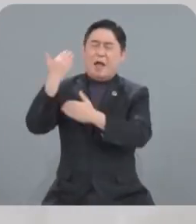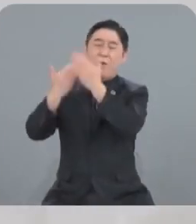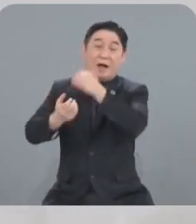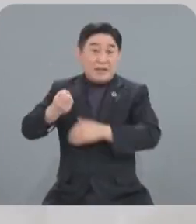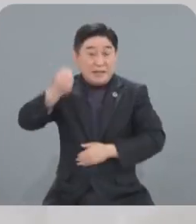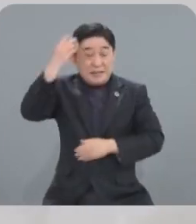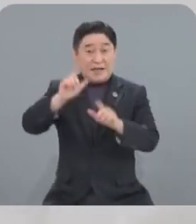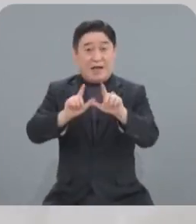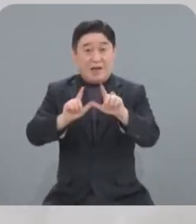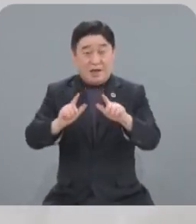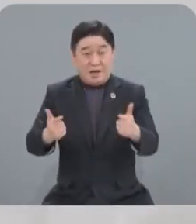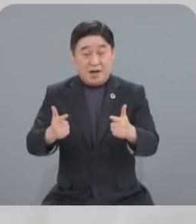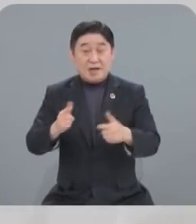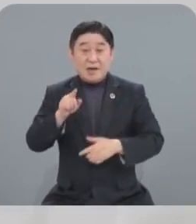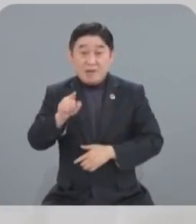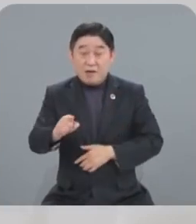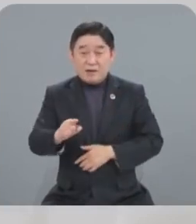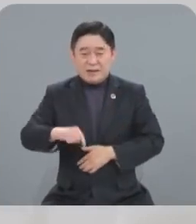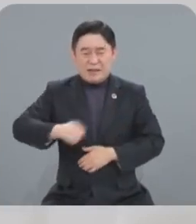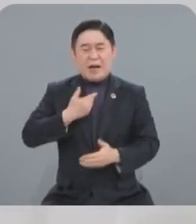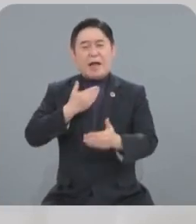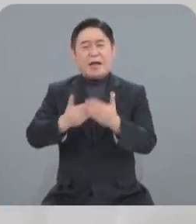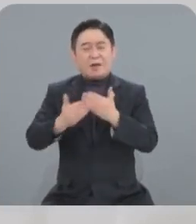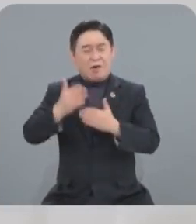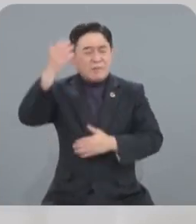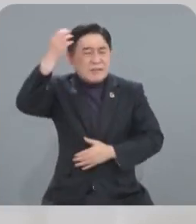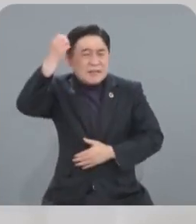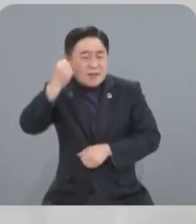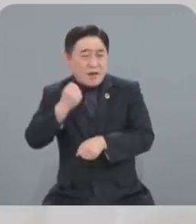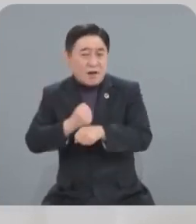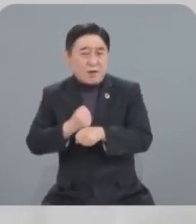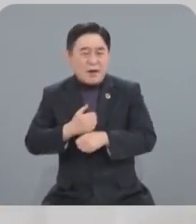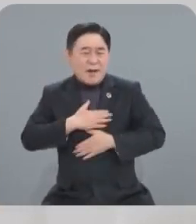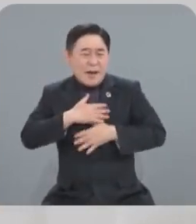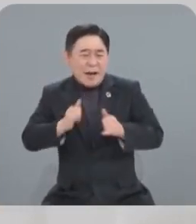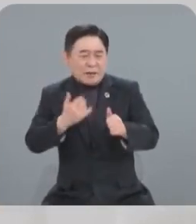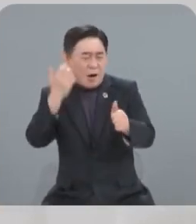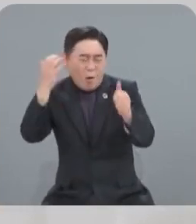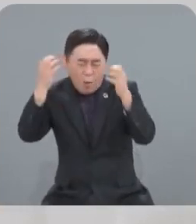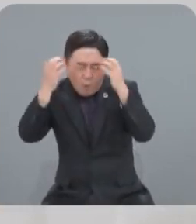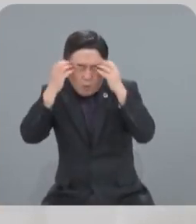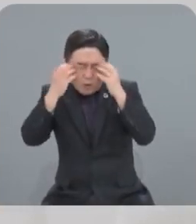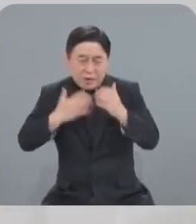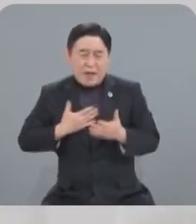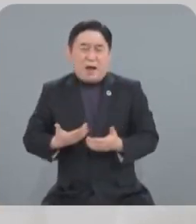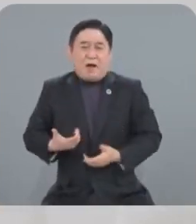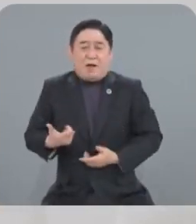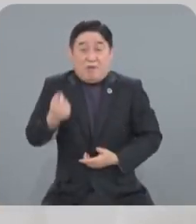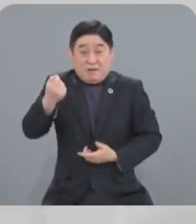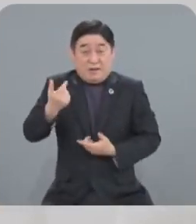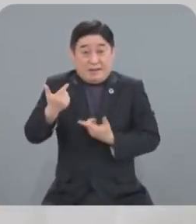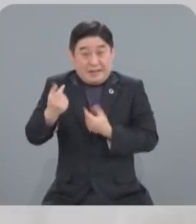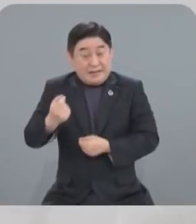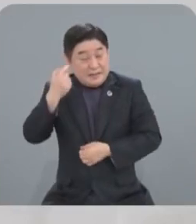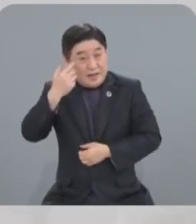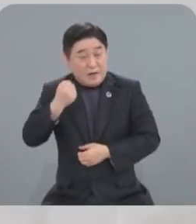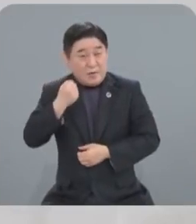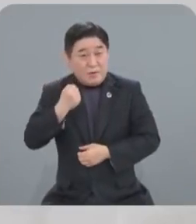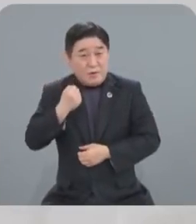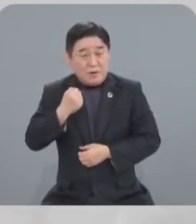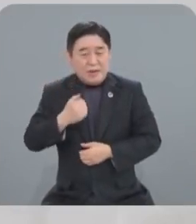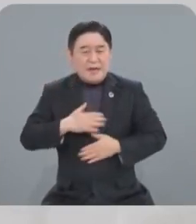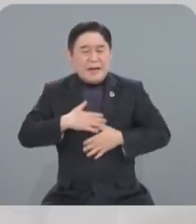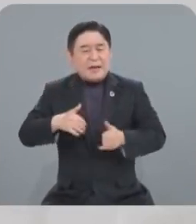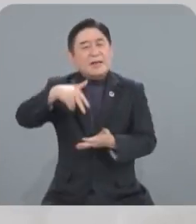그리고 자신의 경험을 되새겨 약자의 고통을 내 것 같이 여기고 그 뒤편에